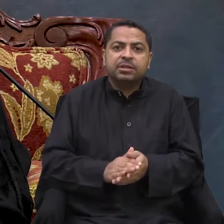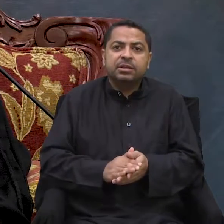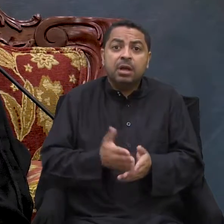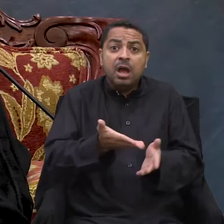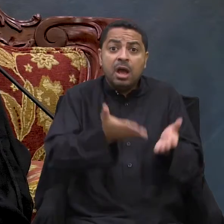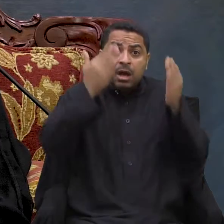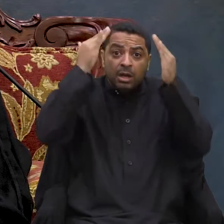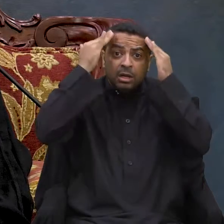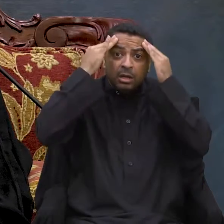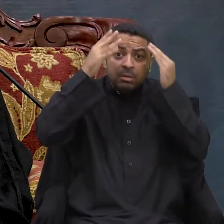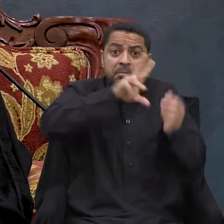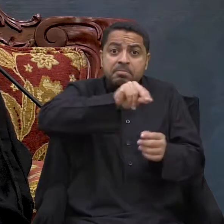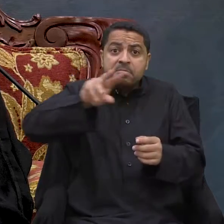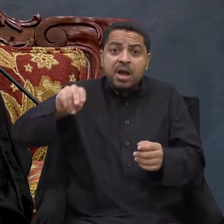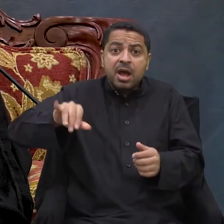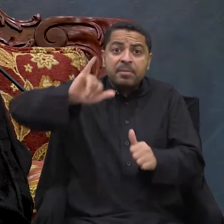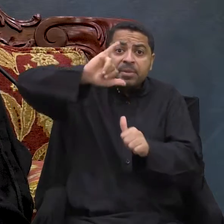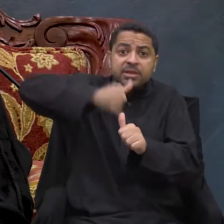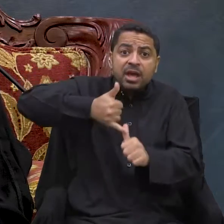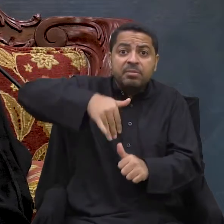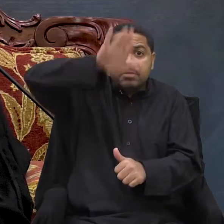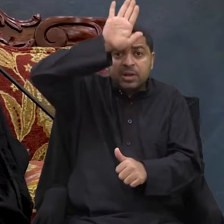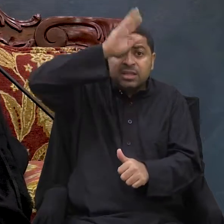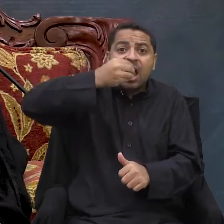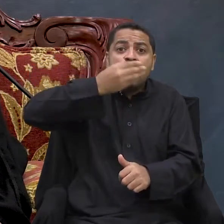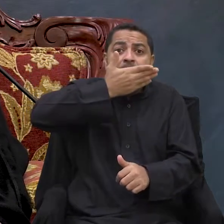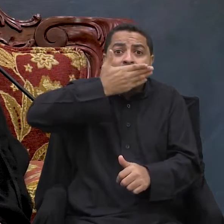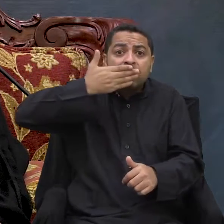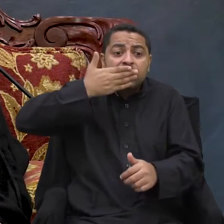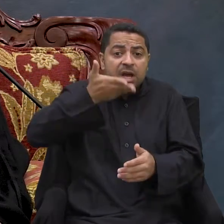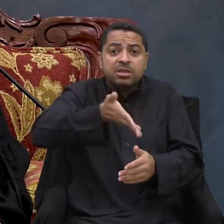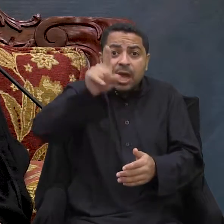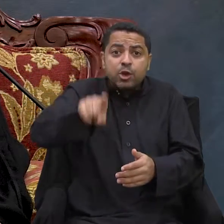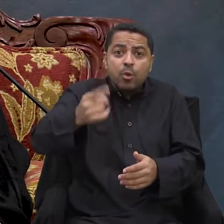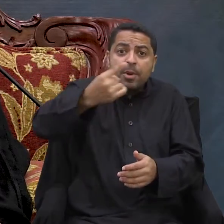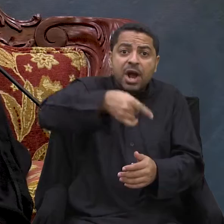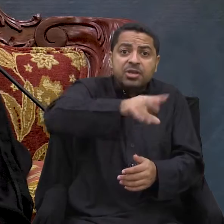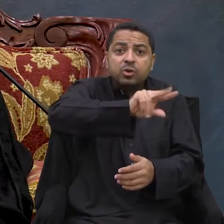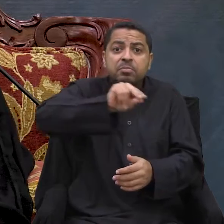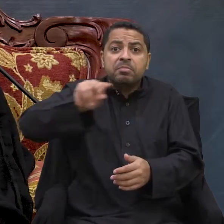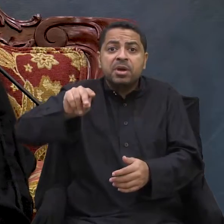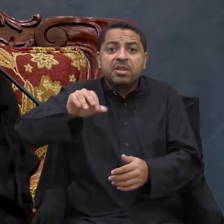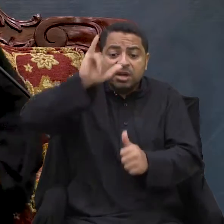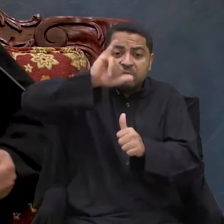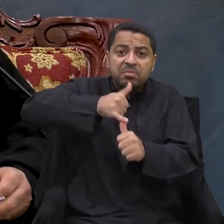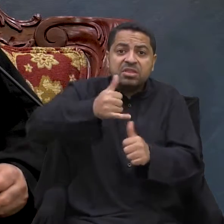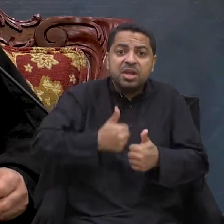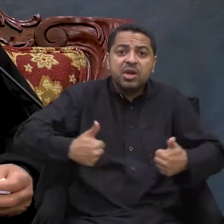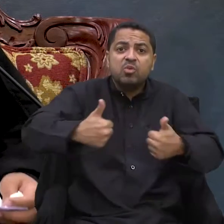بسنة أموية كالصيام في يوم عاشوراء، والذي